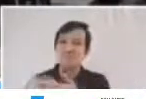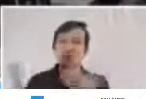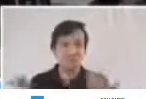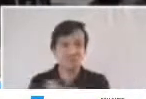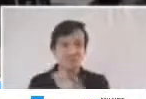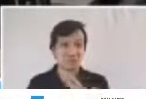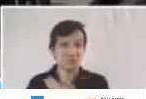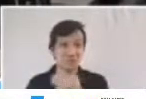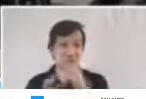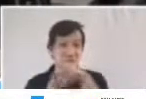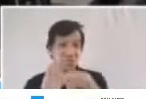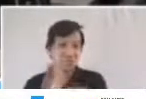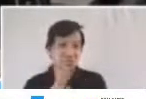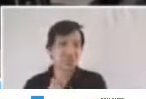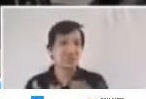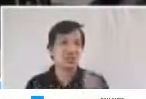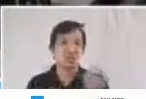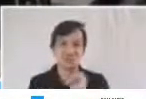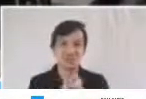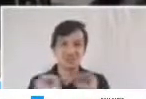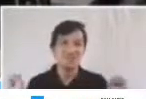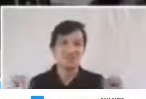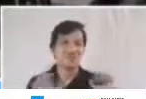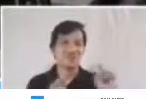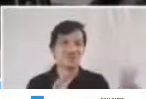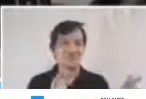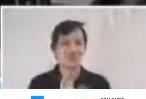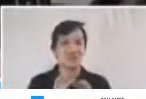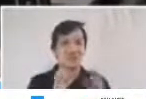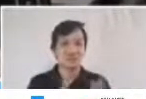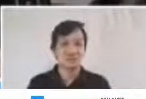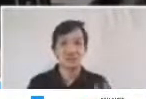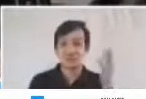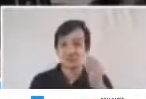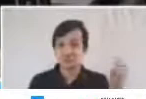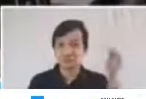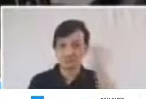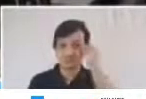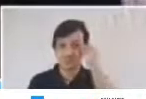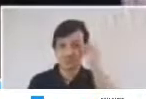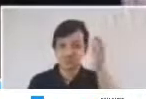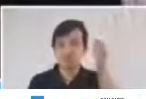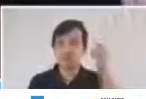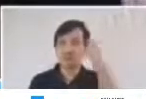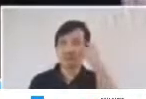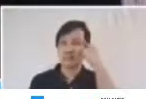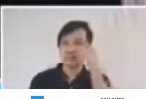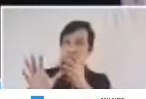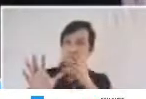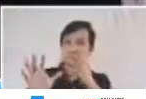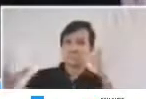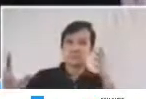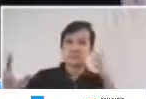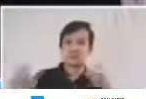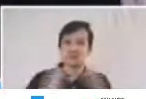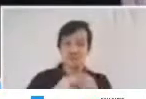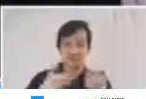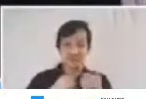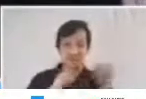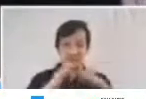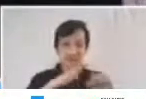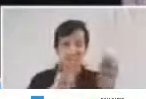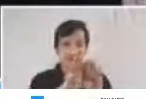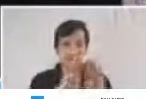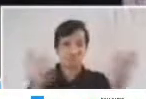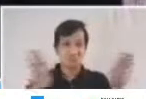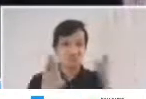Balikan po naman natin si DTI Undersecretary Ruth Castelo. Ma'am, are you back? Oh yes, Secretary Martin. Sorry